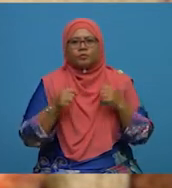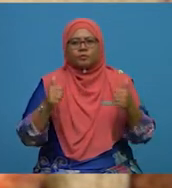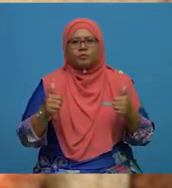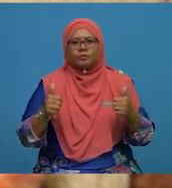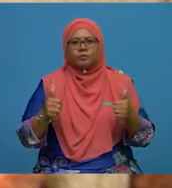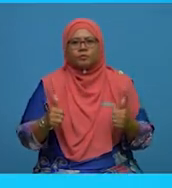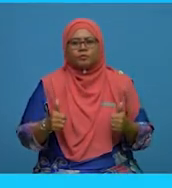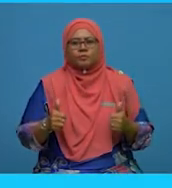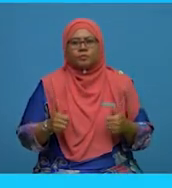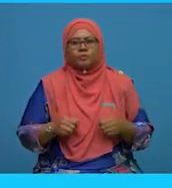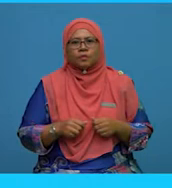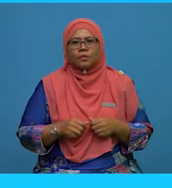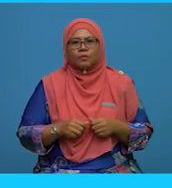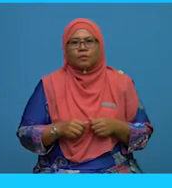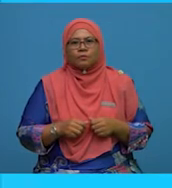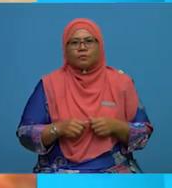Bagus.